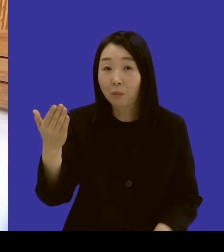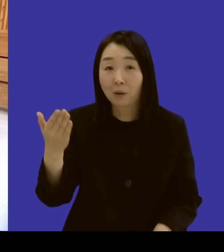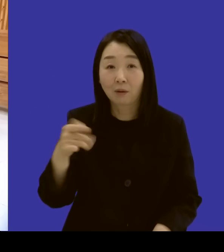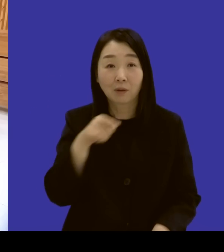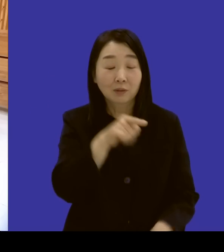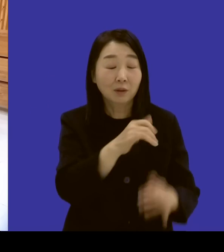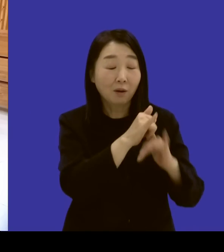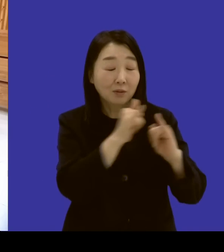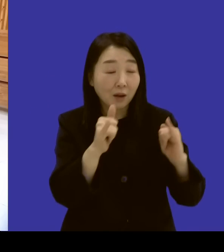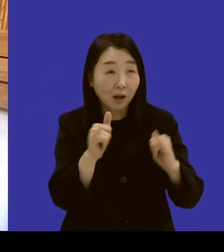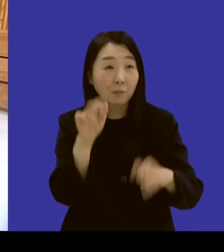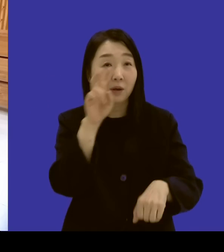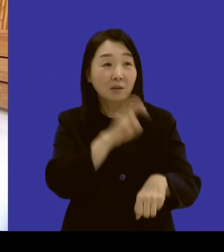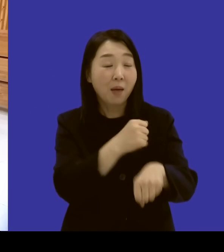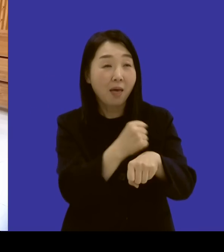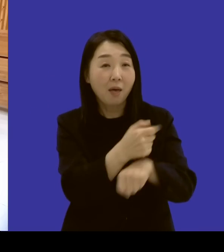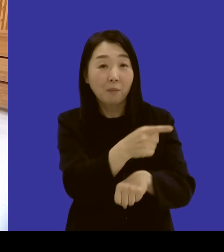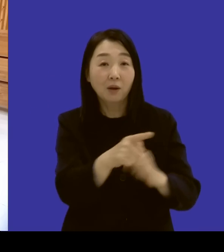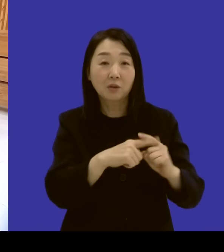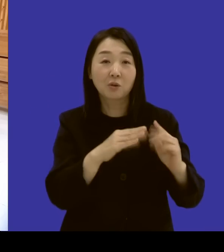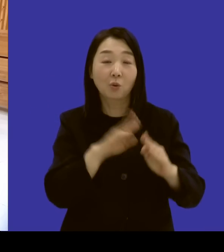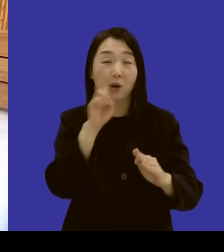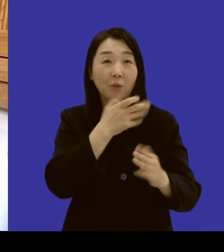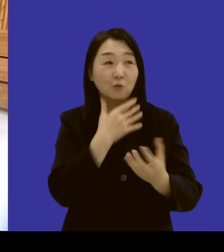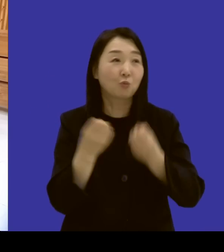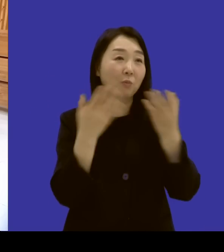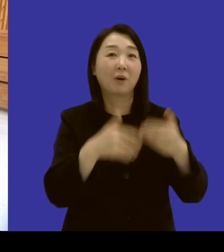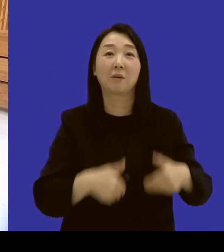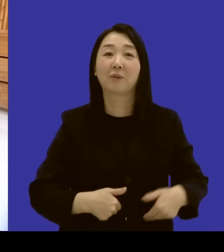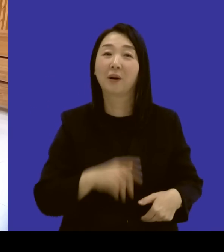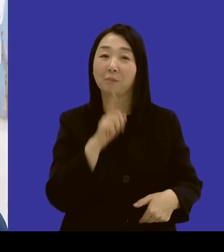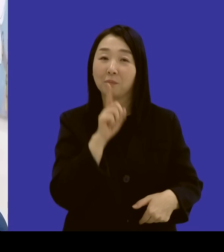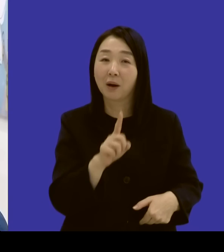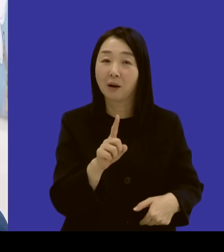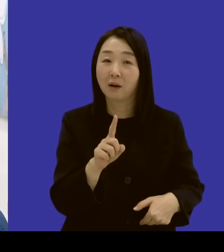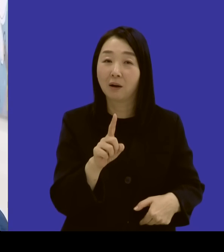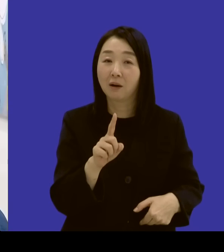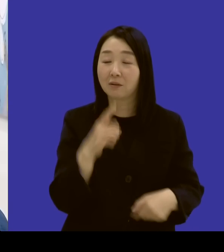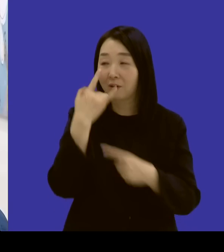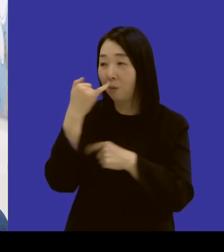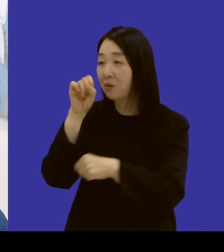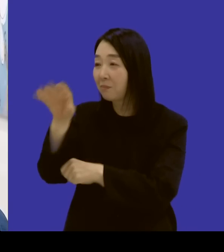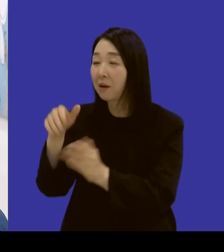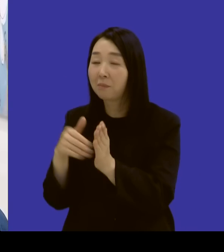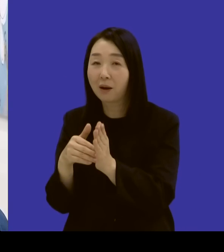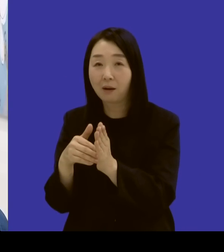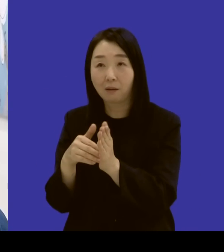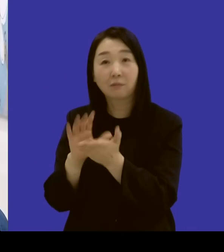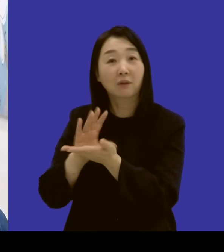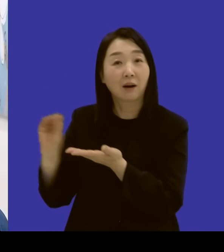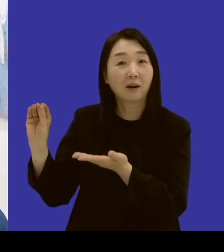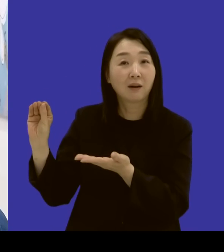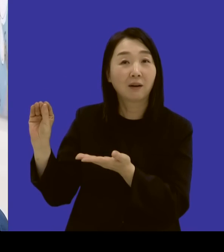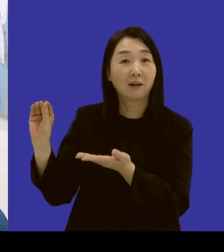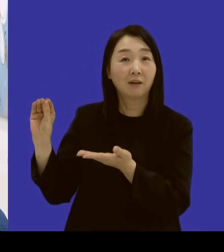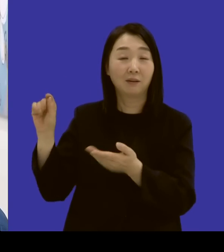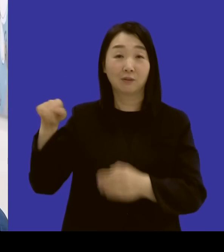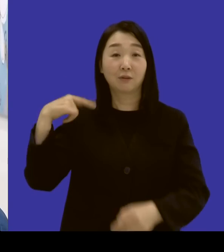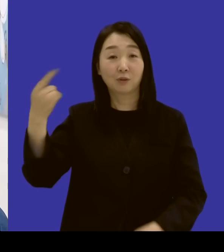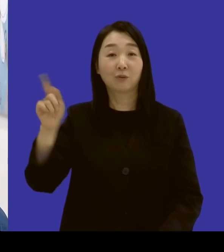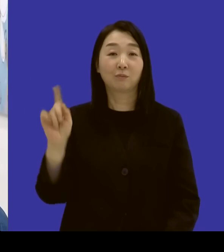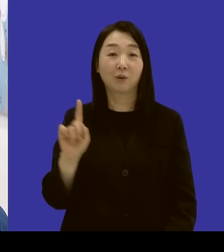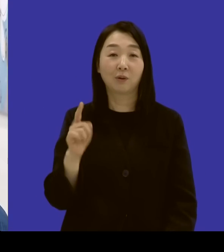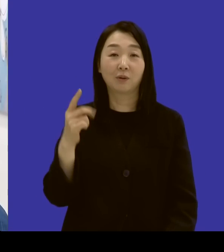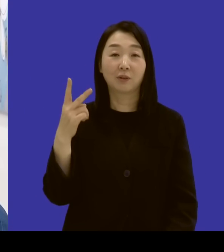저 사람 음악하게 해야 돼. 이 교회는 음악으로 축복받아야 돼. 그래서 정경환 선생님 어머님이 딱 그렇게 말씀을 하시고 가셨어요. 그렇게 하고 그